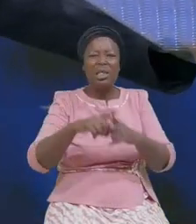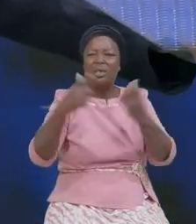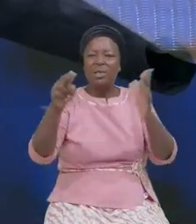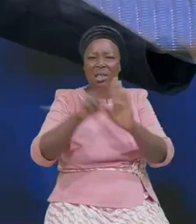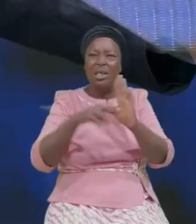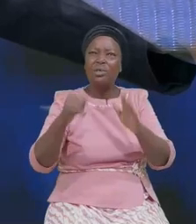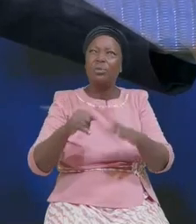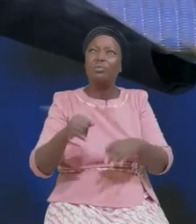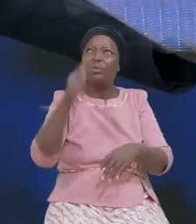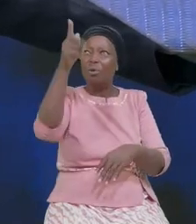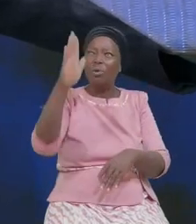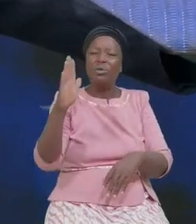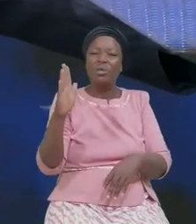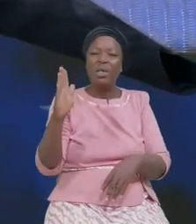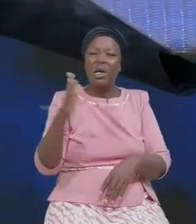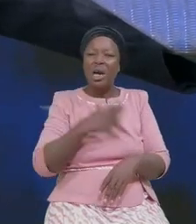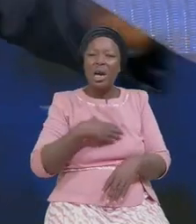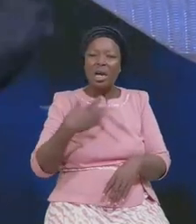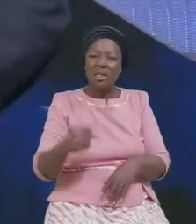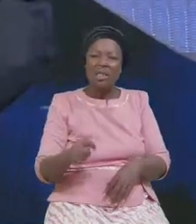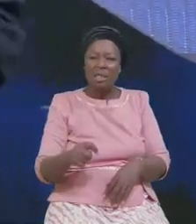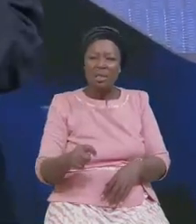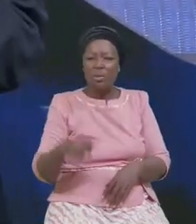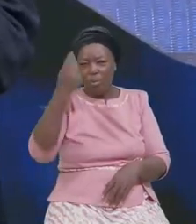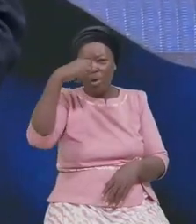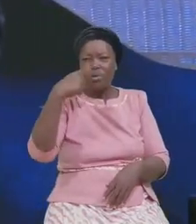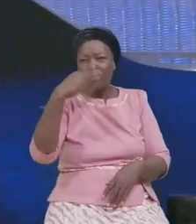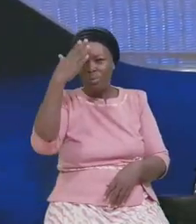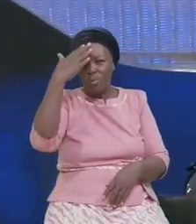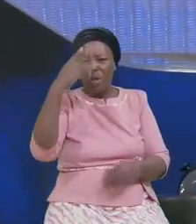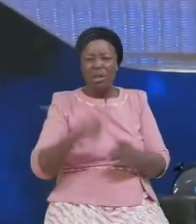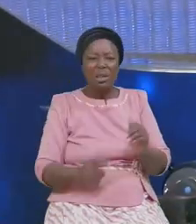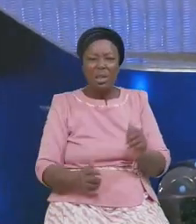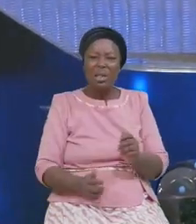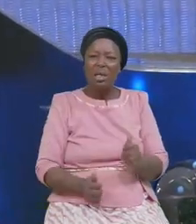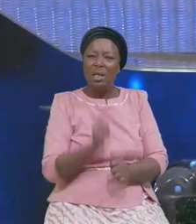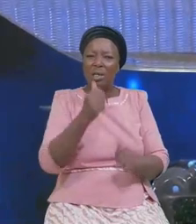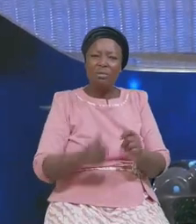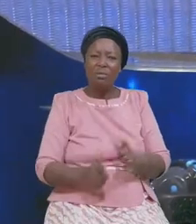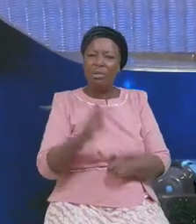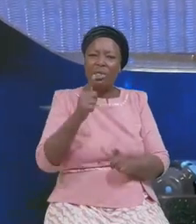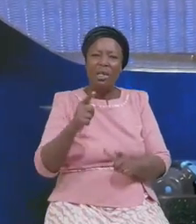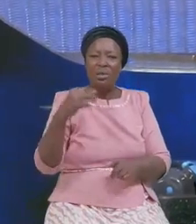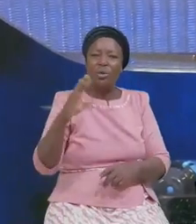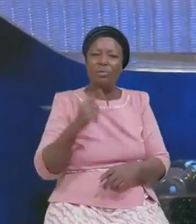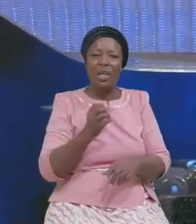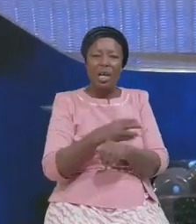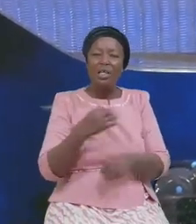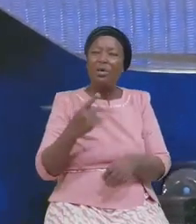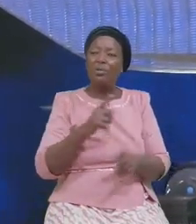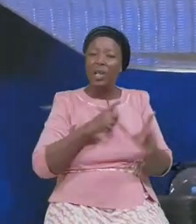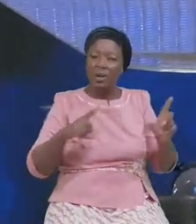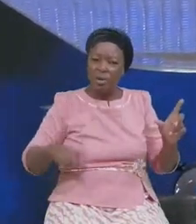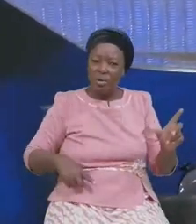Tout-Puissant et les sages qui savent la grandeur du conseil de Dieu, de la parole de